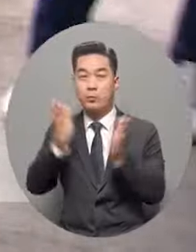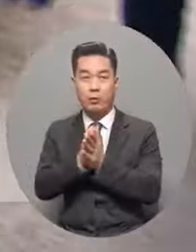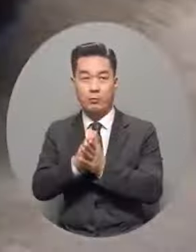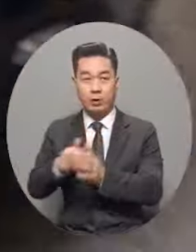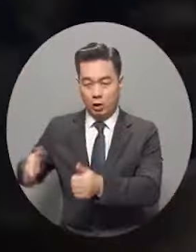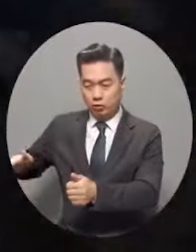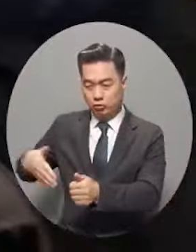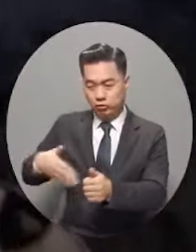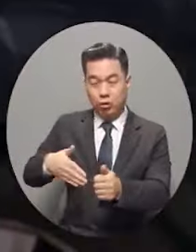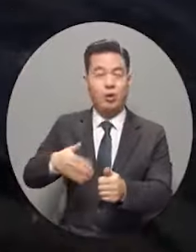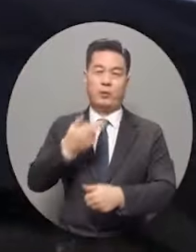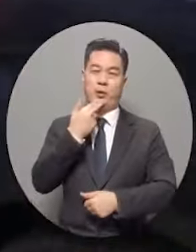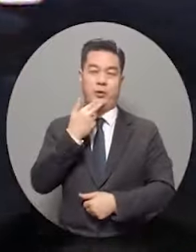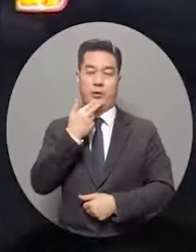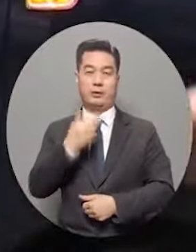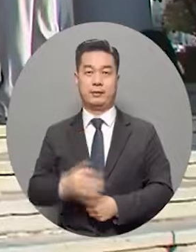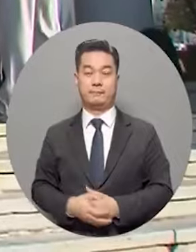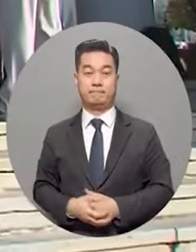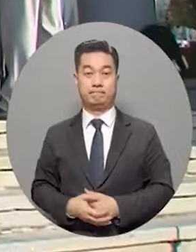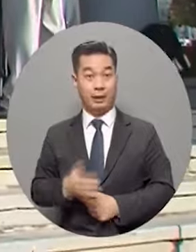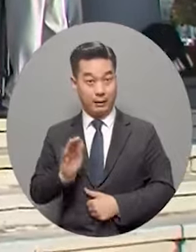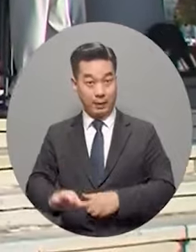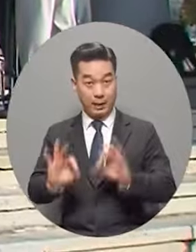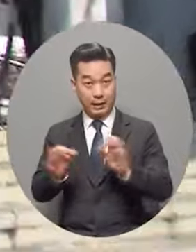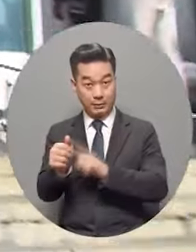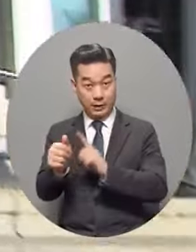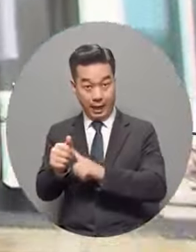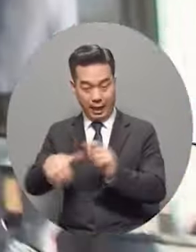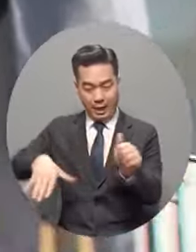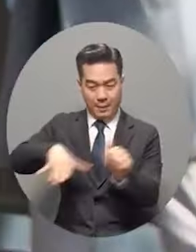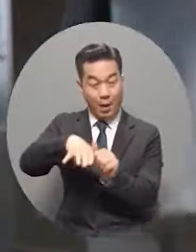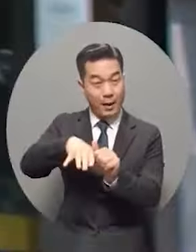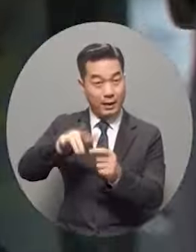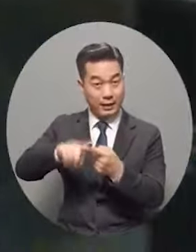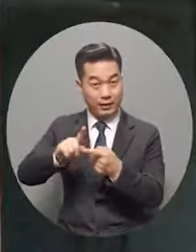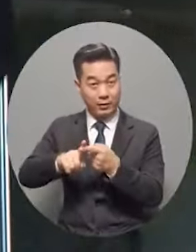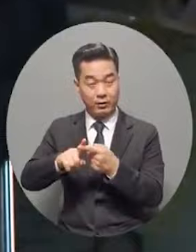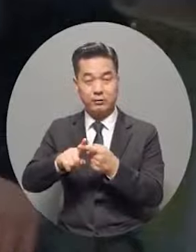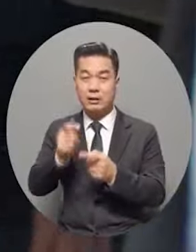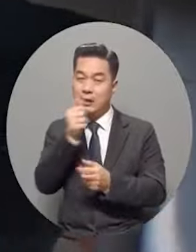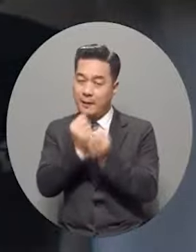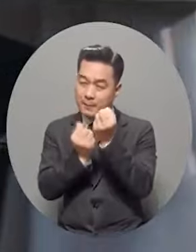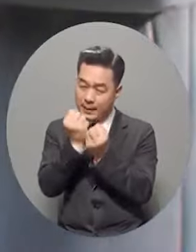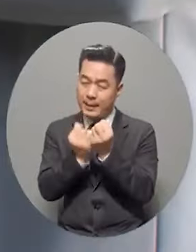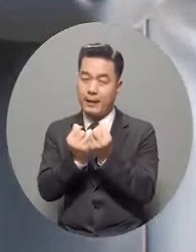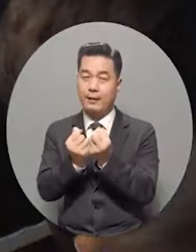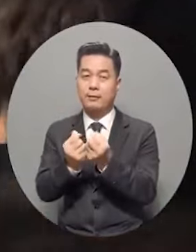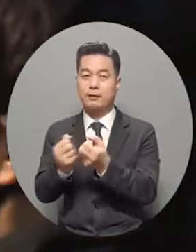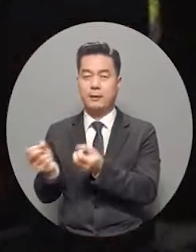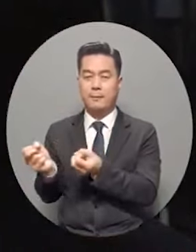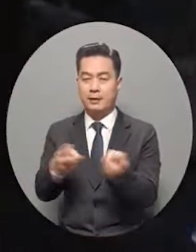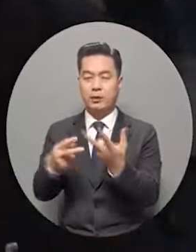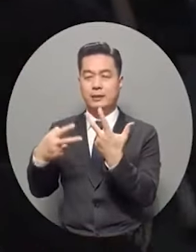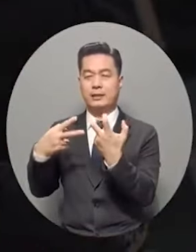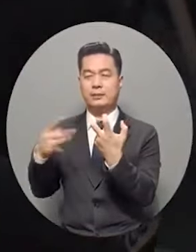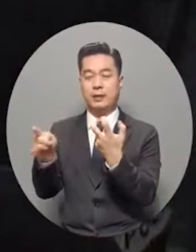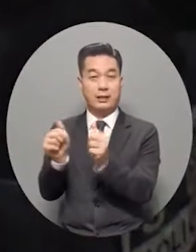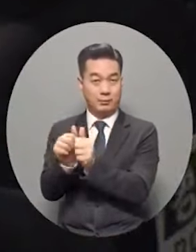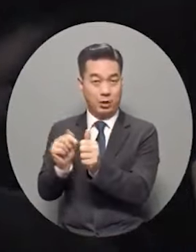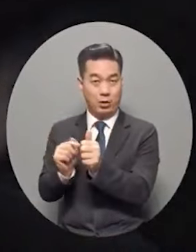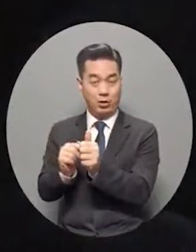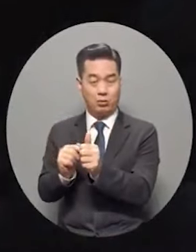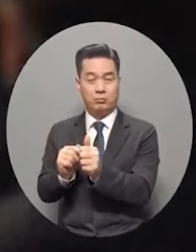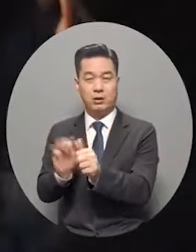없었다고 설명했습니다. 다만 김 씨의 범행을 도와 변명문을 발송한 70대 남성에 대해서는 살인미수 방조